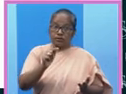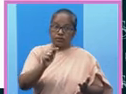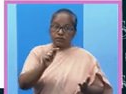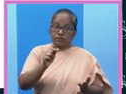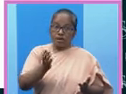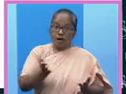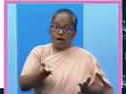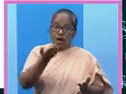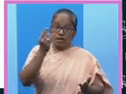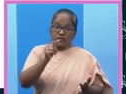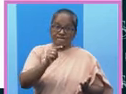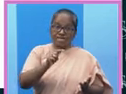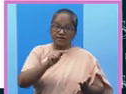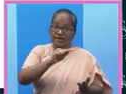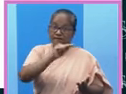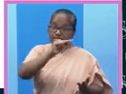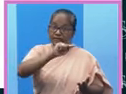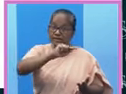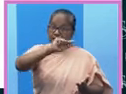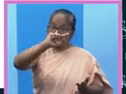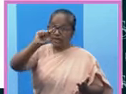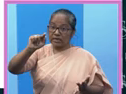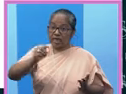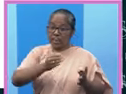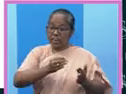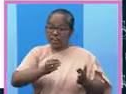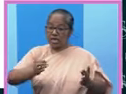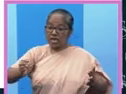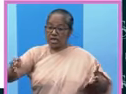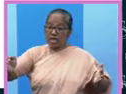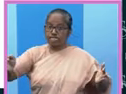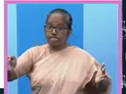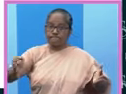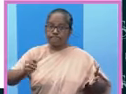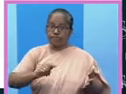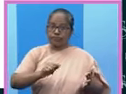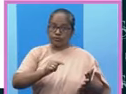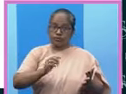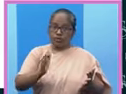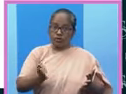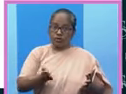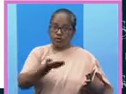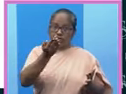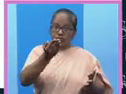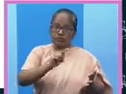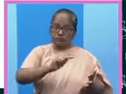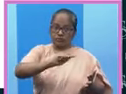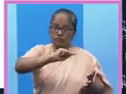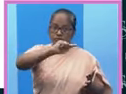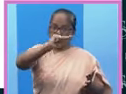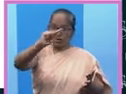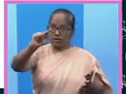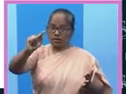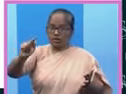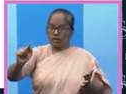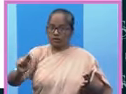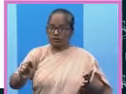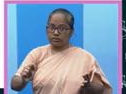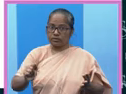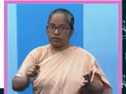சொல்கிறது வட்ட பரிதியினுடைய நீளம், அதாவது இங்கிருந்து இது வரை இந்த வளைவு மட்டும்